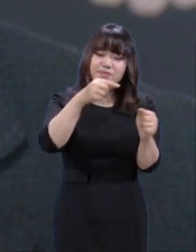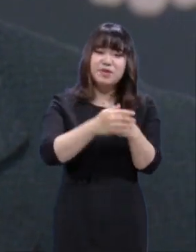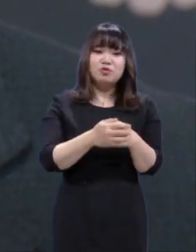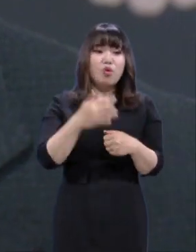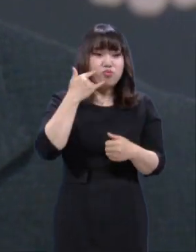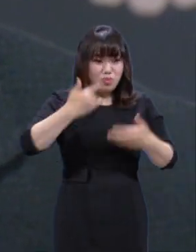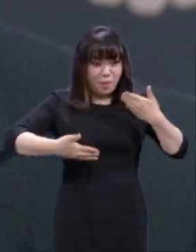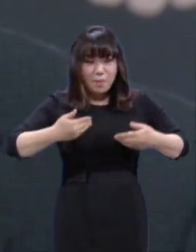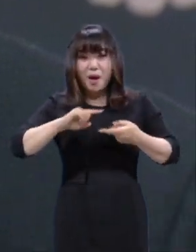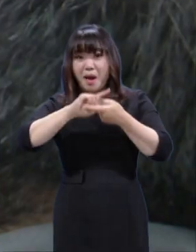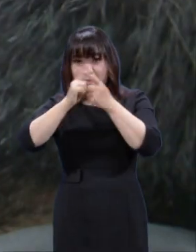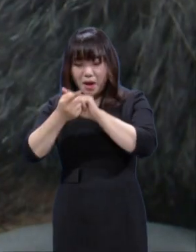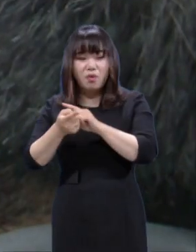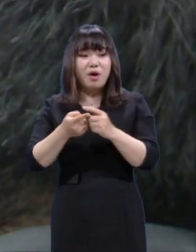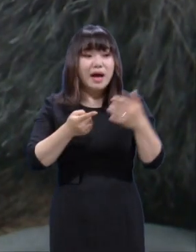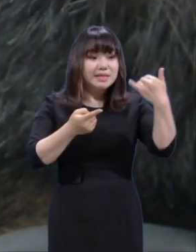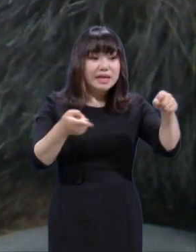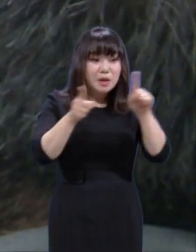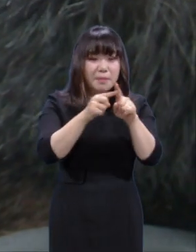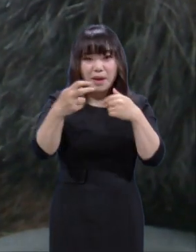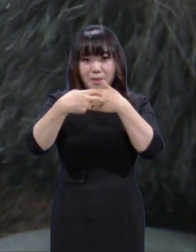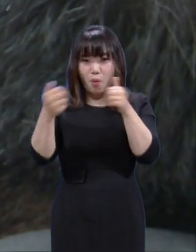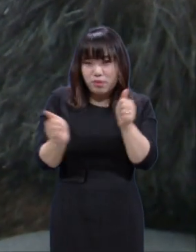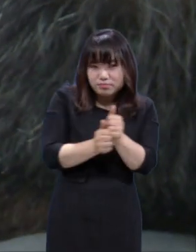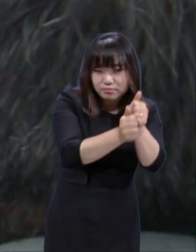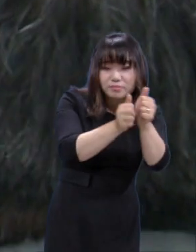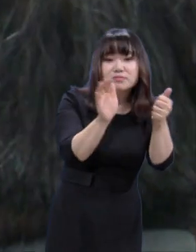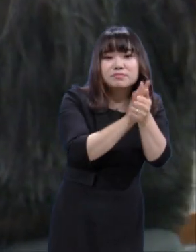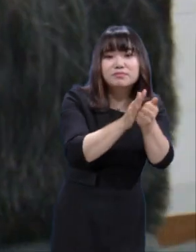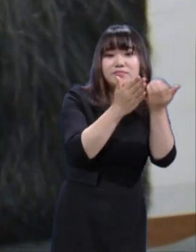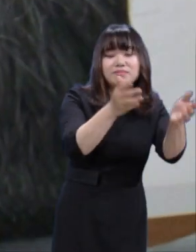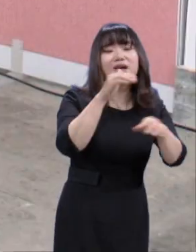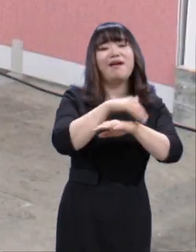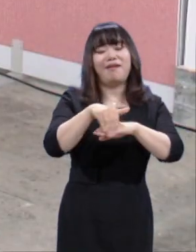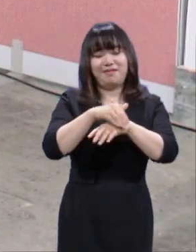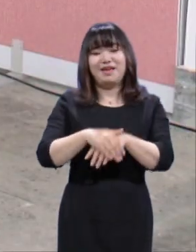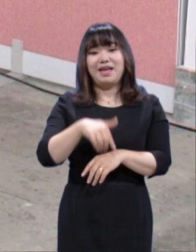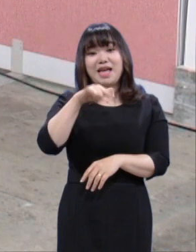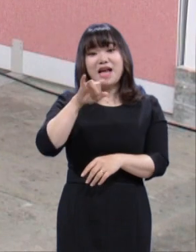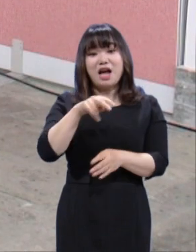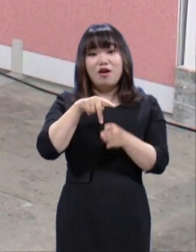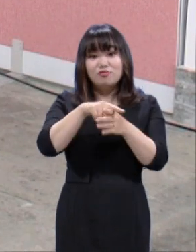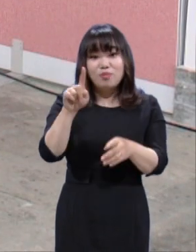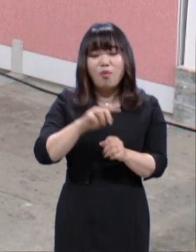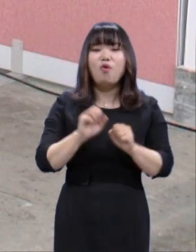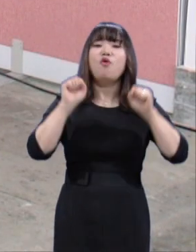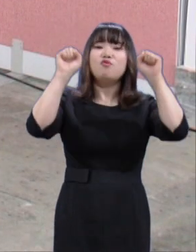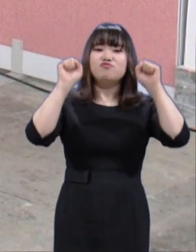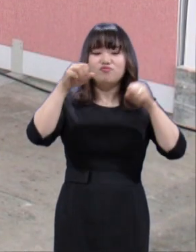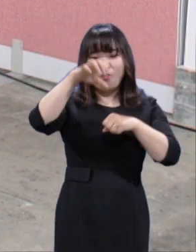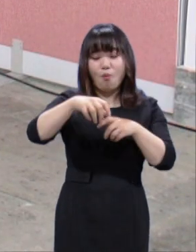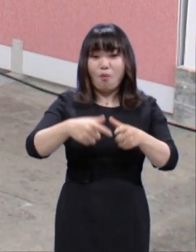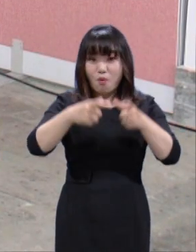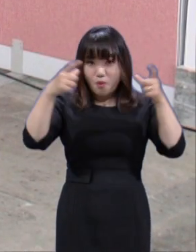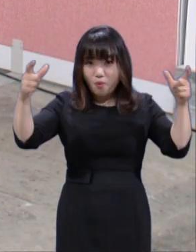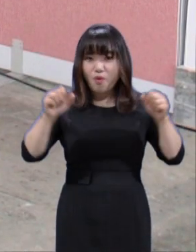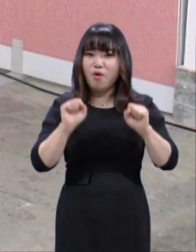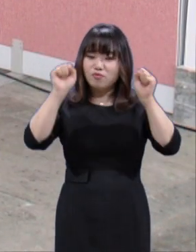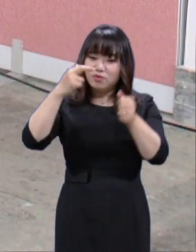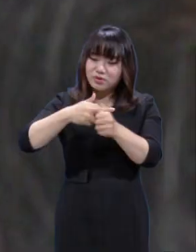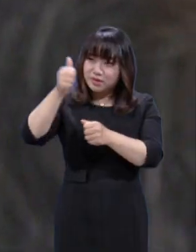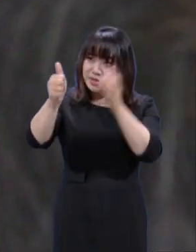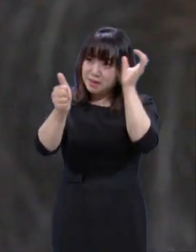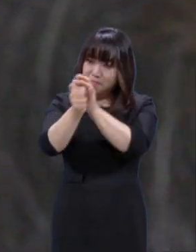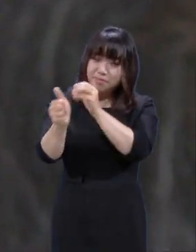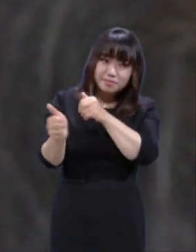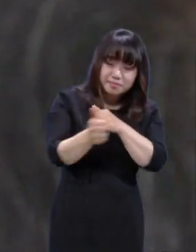아이 병원 동행 서비스 등을 확대하겠다고 약속했습니다. 강맹훈 후보는 체육시설을 확충하고 스포츠 강사